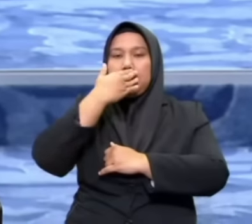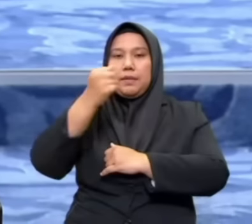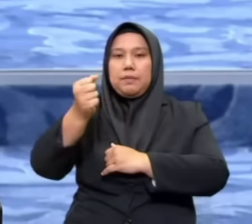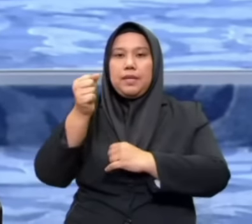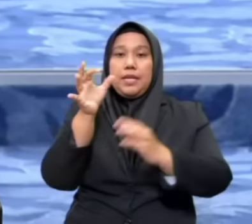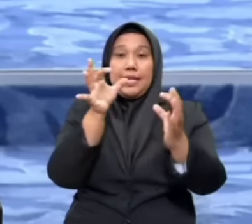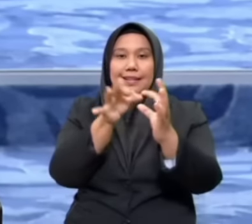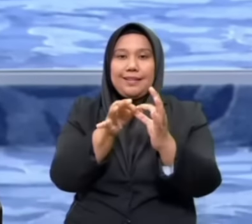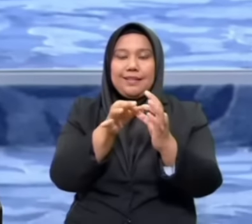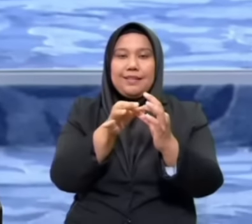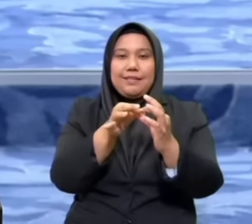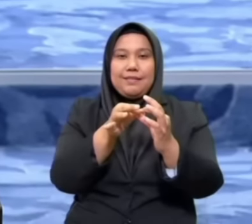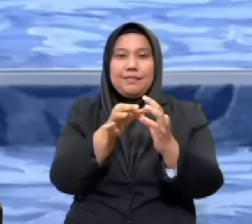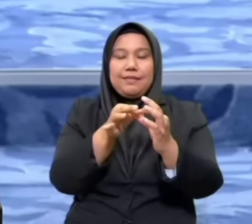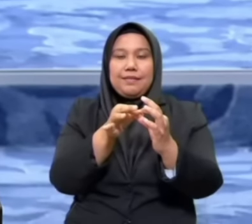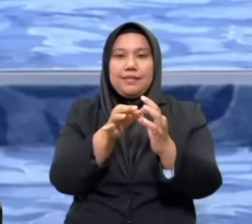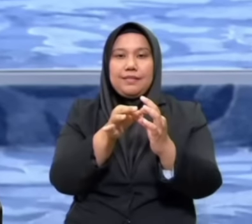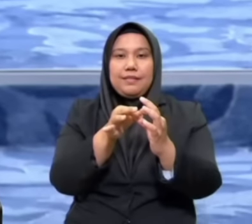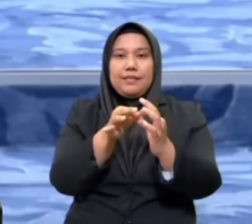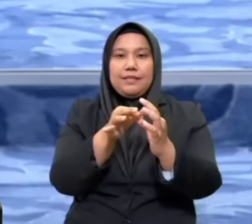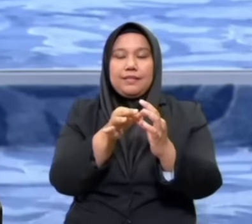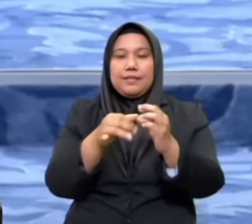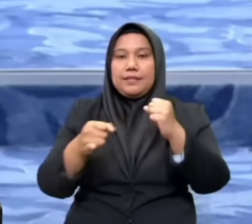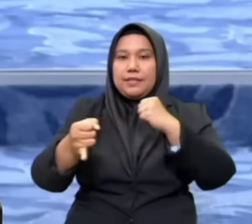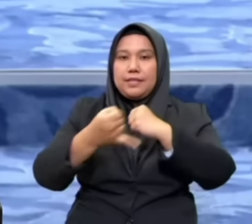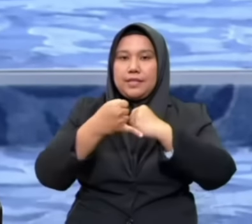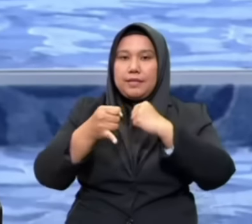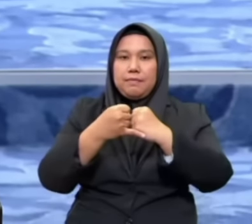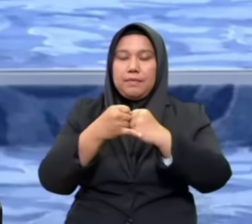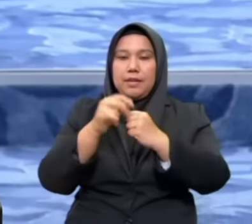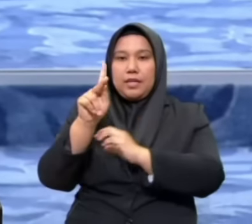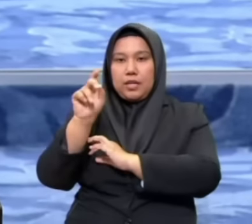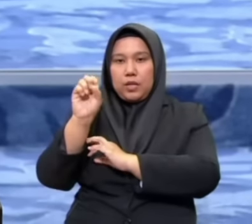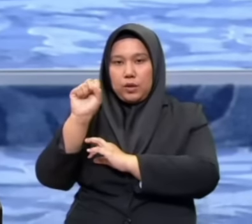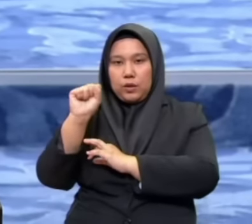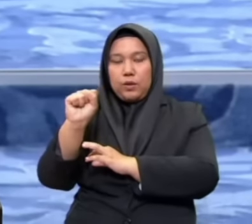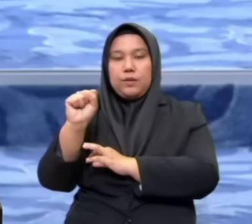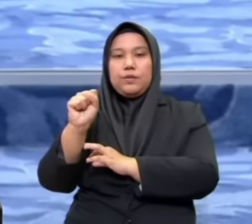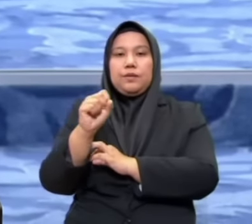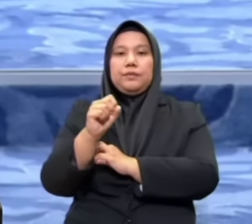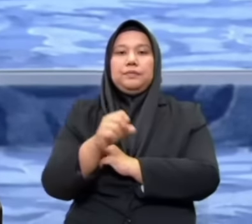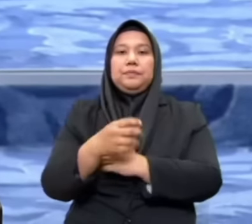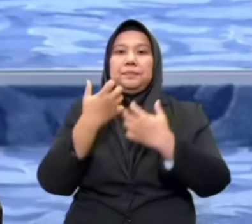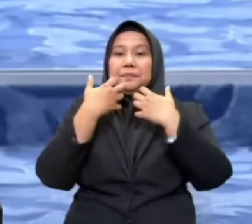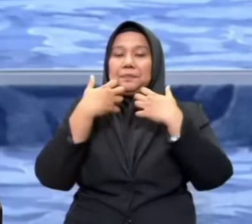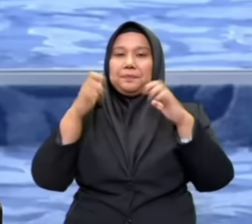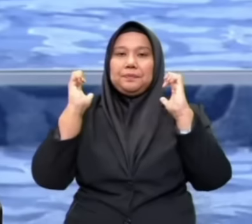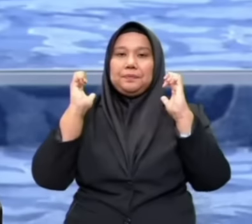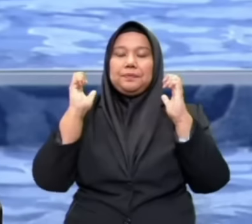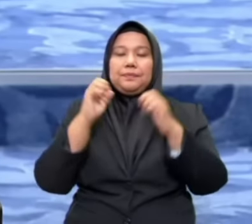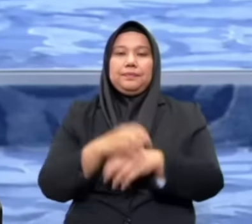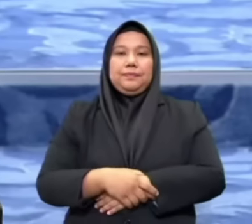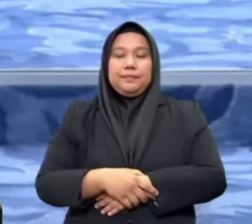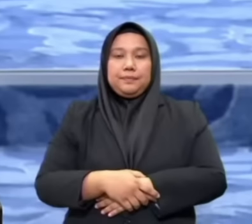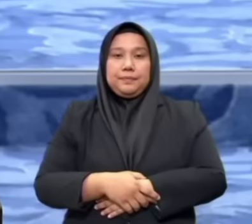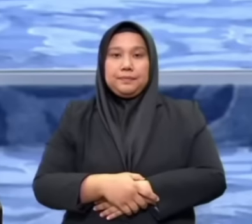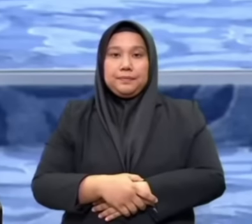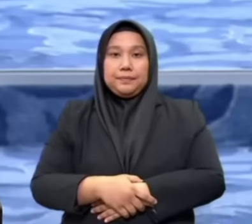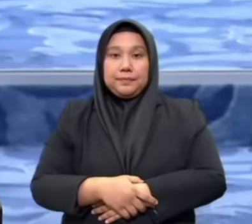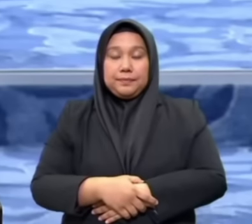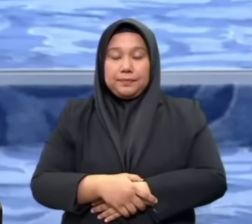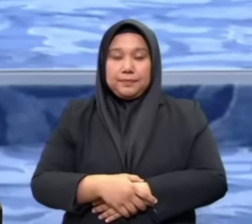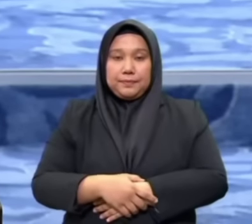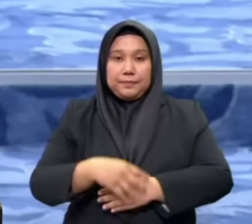kos dan lebih cekap dan efisien. Keduanya tentang